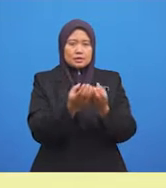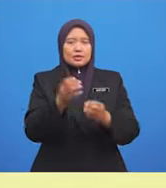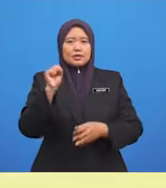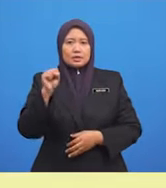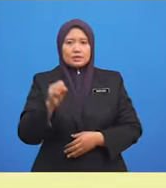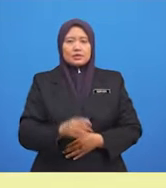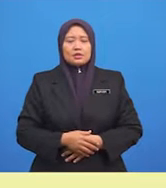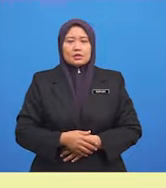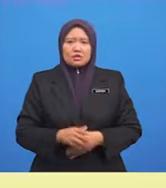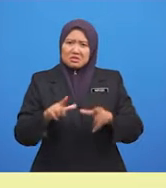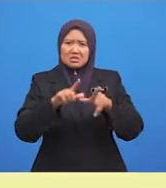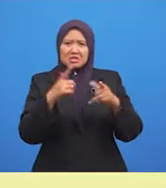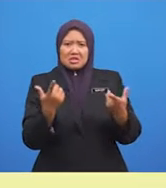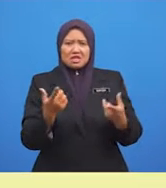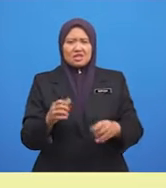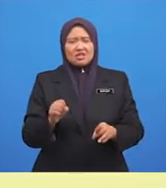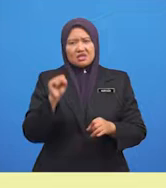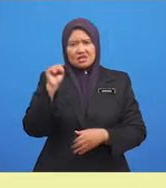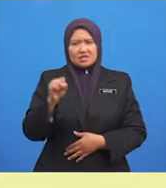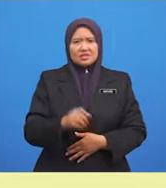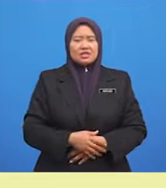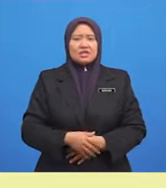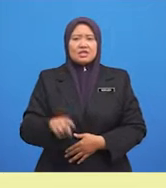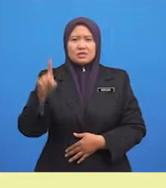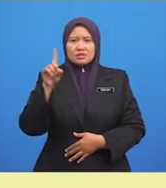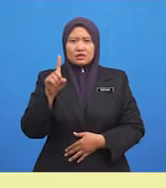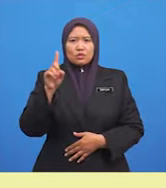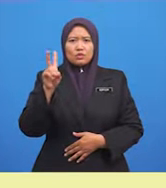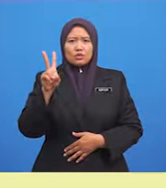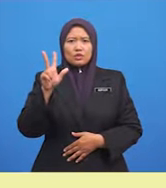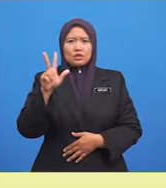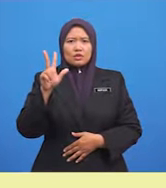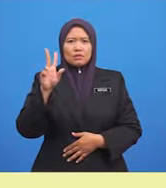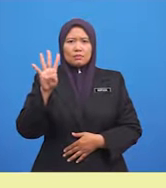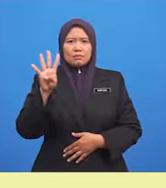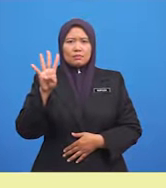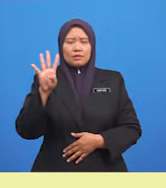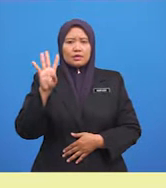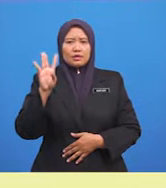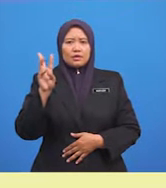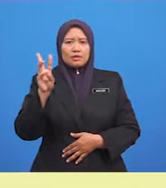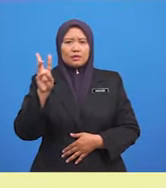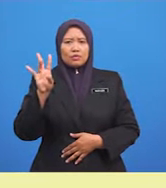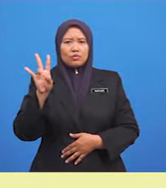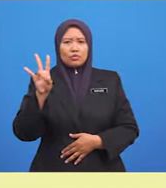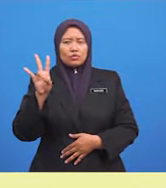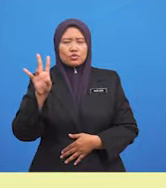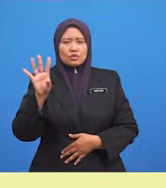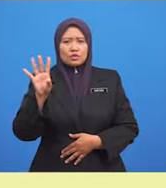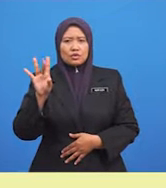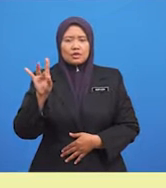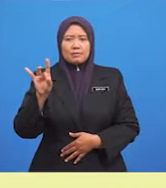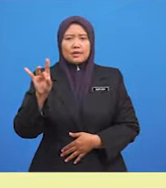ialah unsur selain set S, iaitu 1, 2, 3, 4,